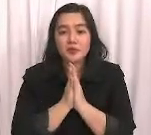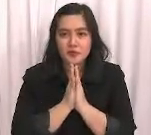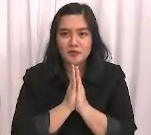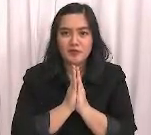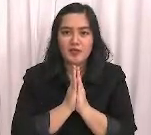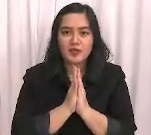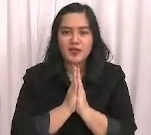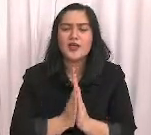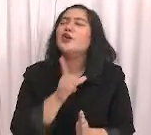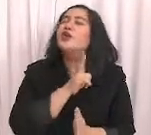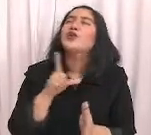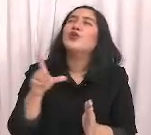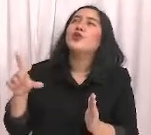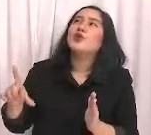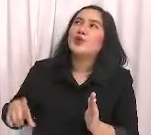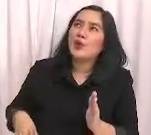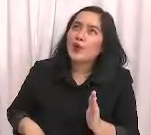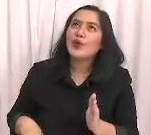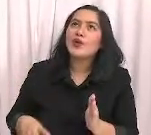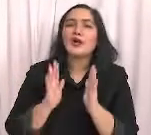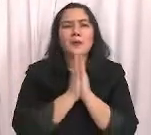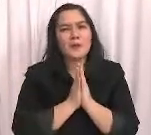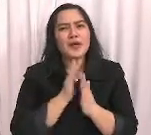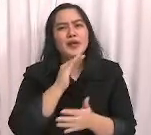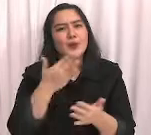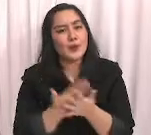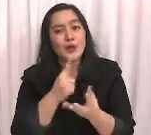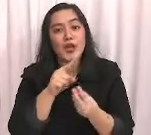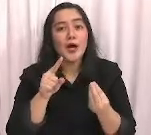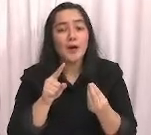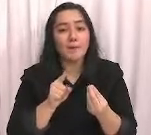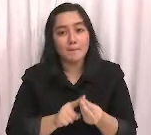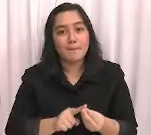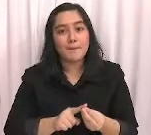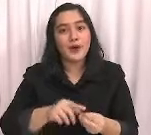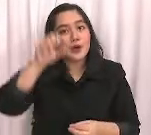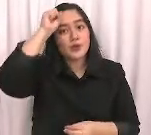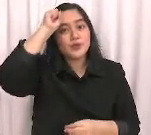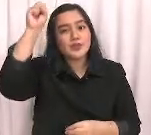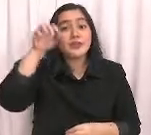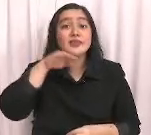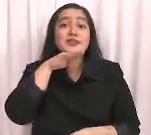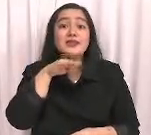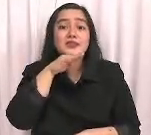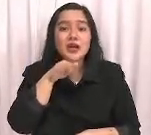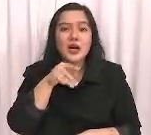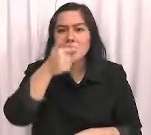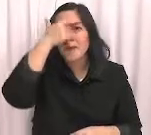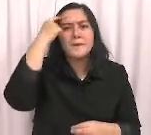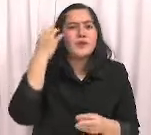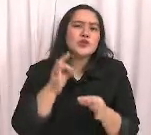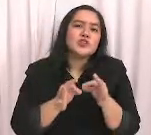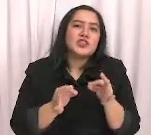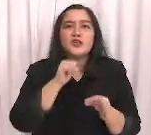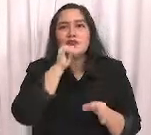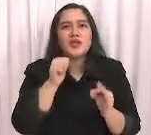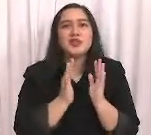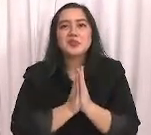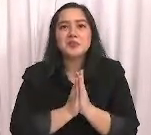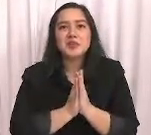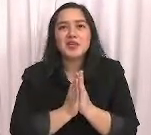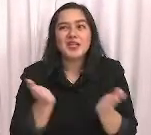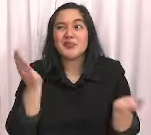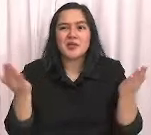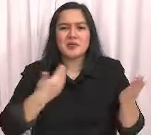stressan. Kasi totoo kung hindi ko yan po yung ipagpipray. At the end of the day, ako po yung maiinis. To the point na sasabihin ko, pag may